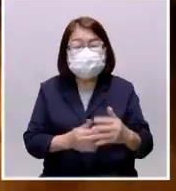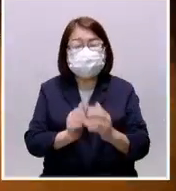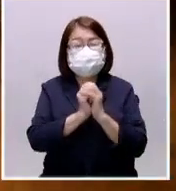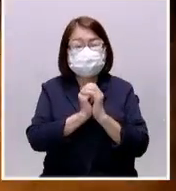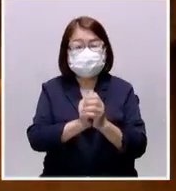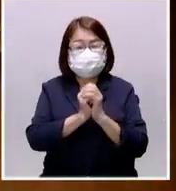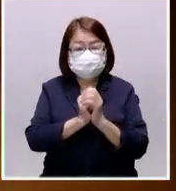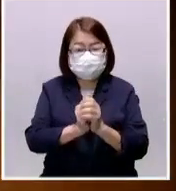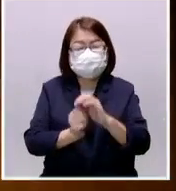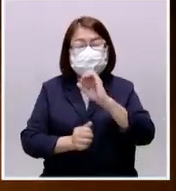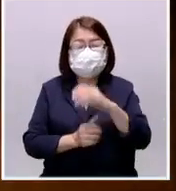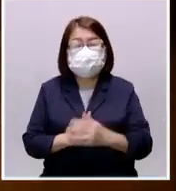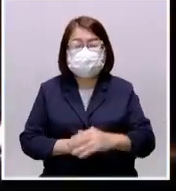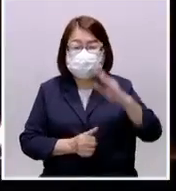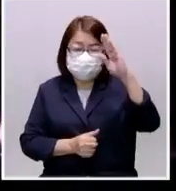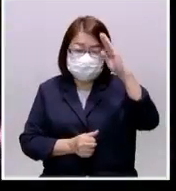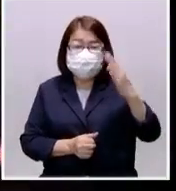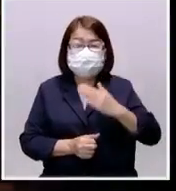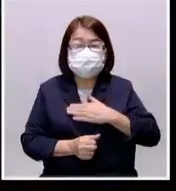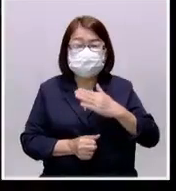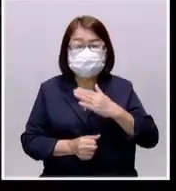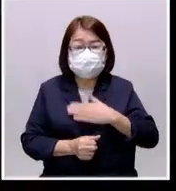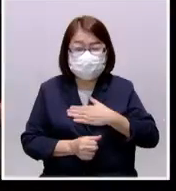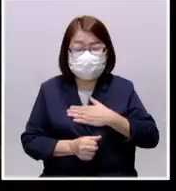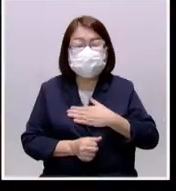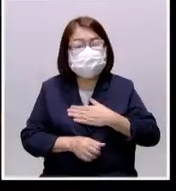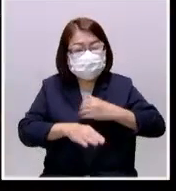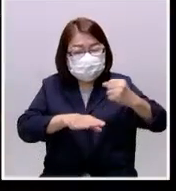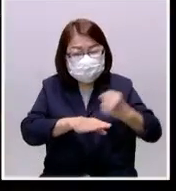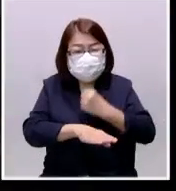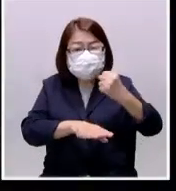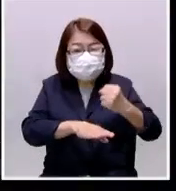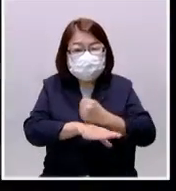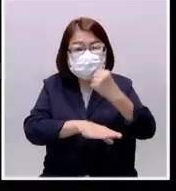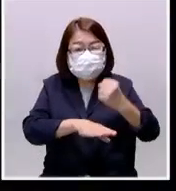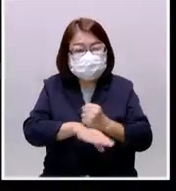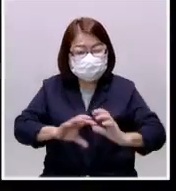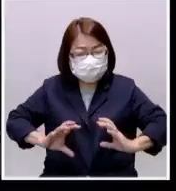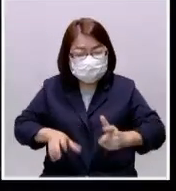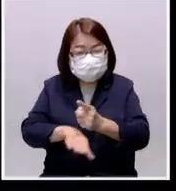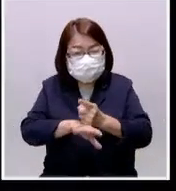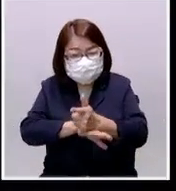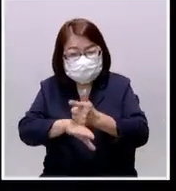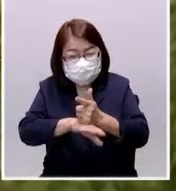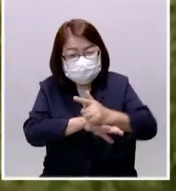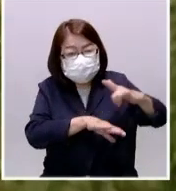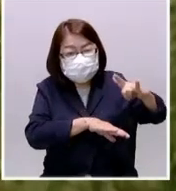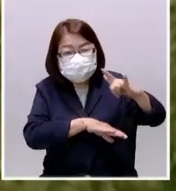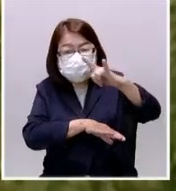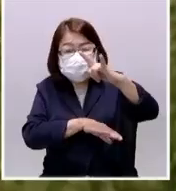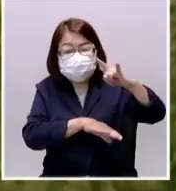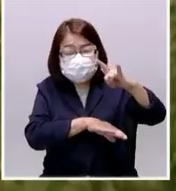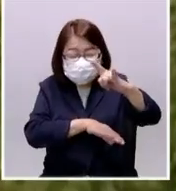จีนกล่าวว่ากองบัญชาการยุทธบริเวณตะวันออกจะซ้อมรบร่วมทั้งทางบกน้ำและอากาศพร้อมกันจะ